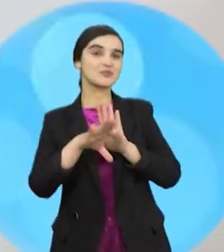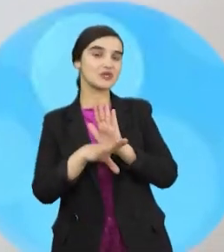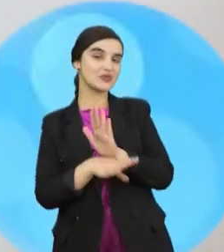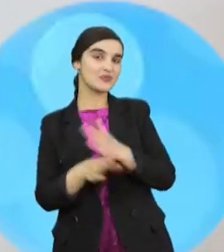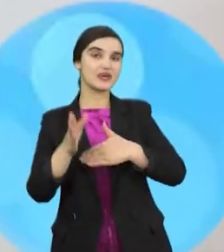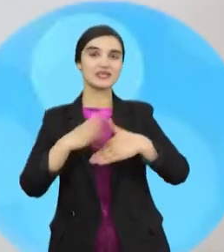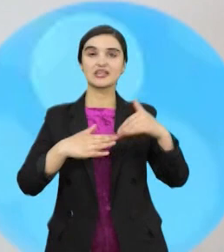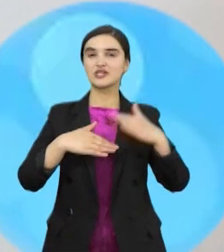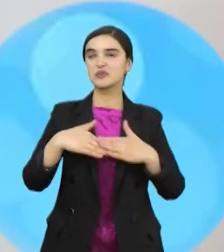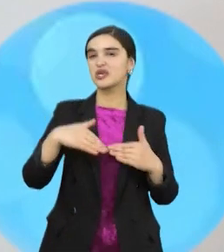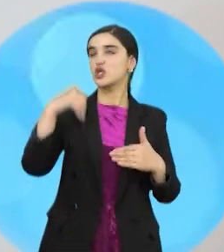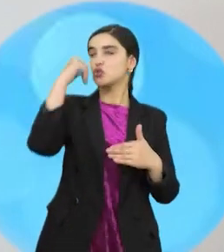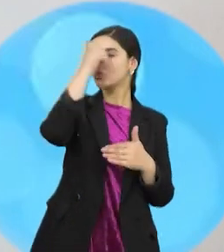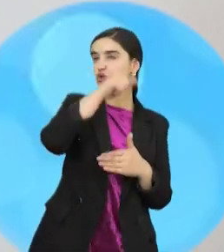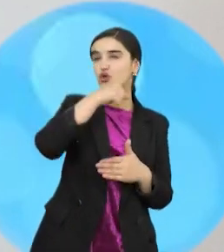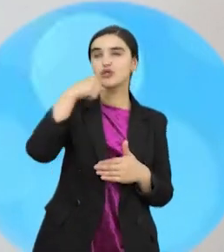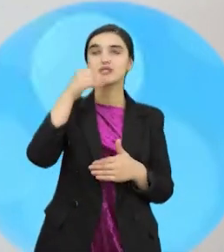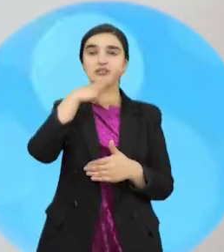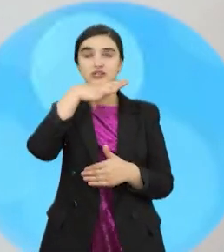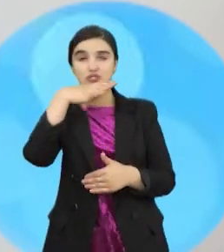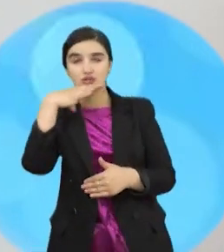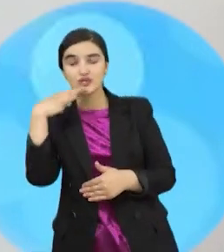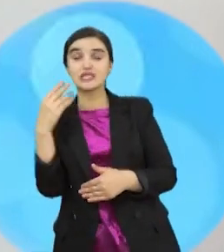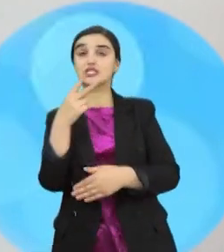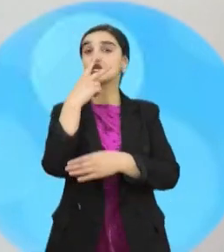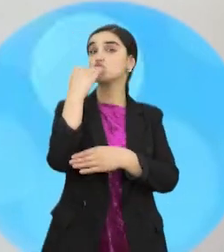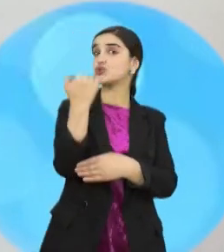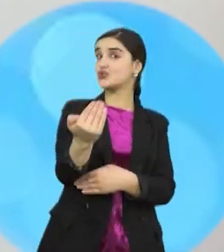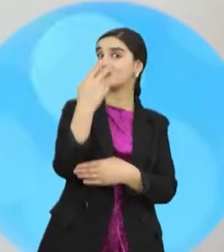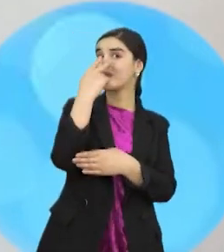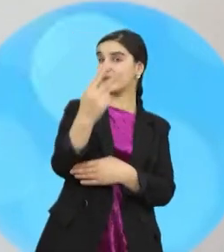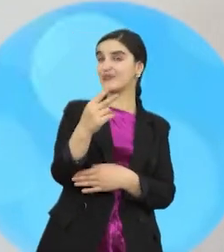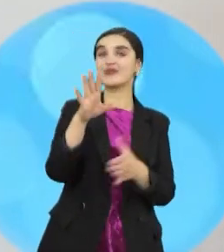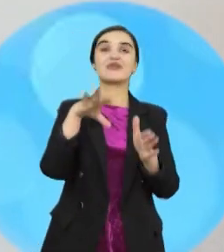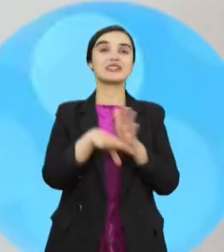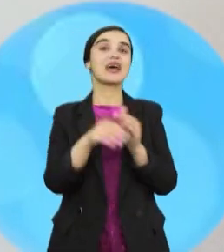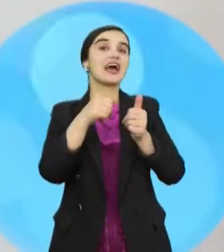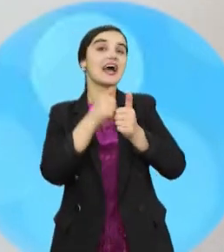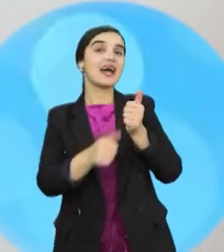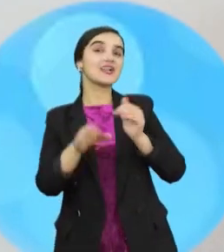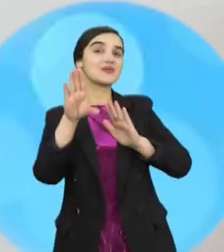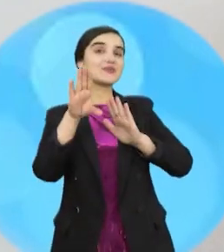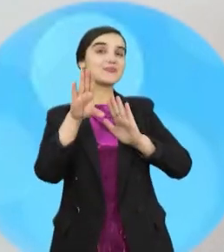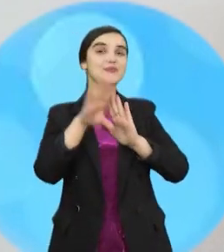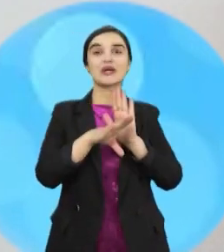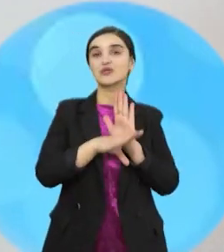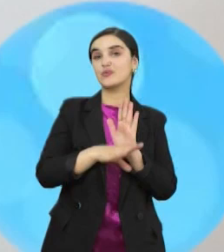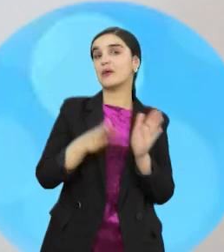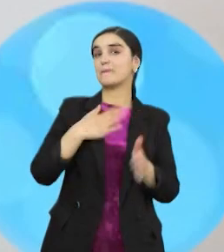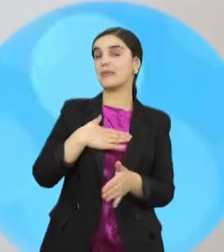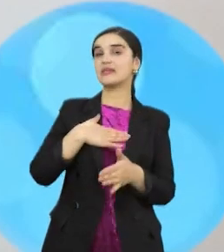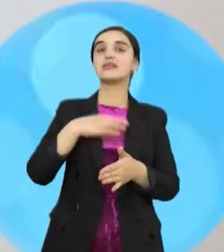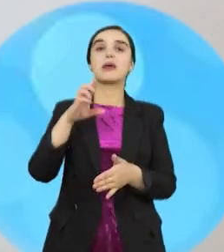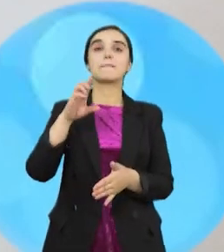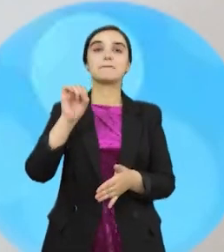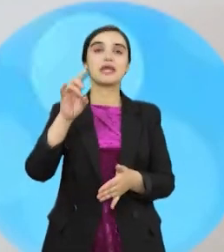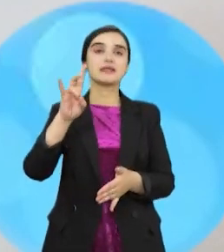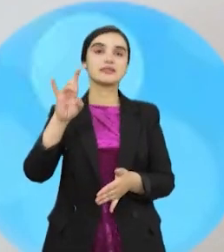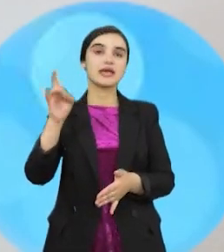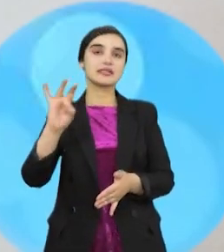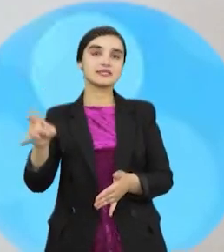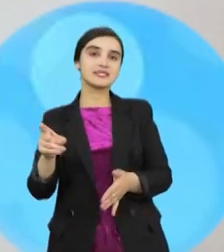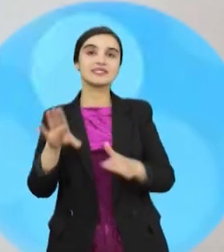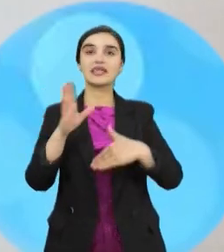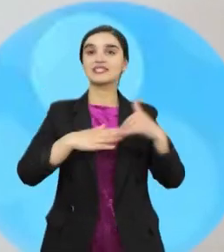برنامه تجربه سالهای زیاد است که پیشنهادی شما می شود و در هر برنامه من بنظیر به شما یک تجربه